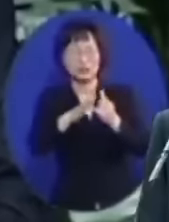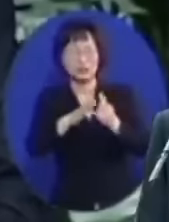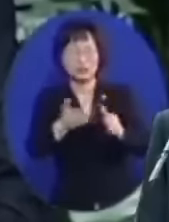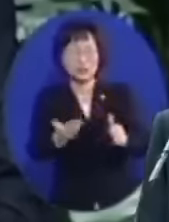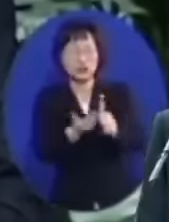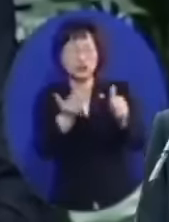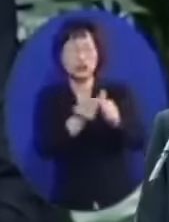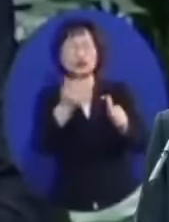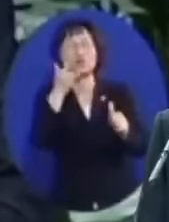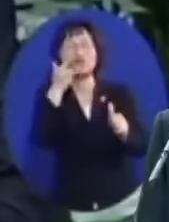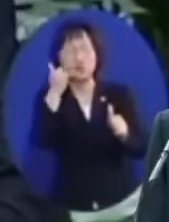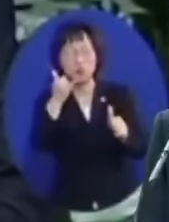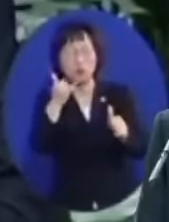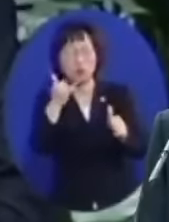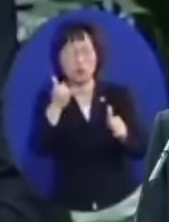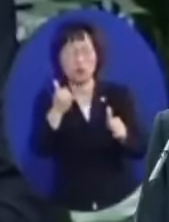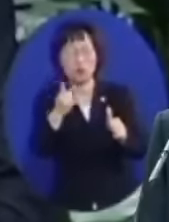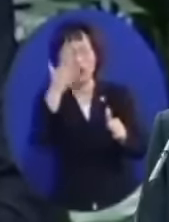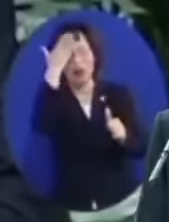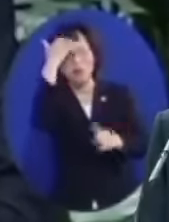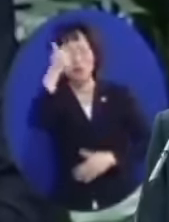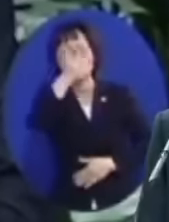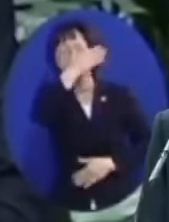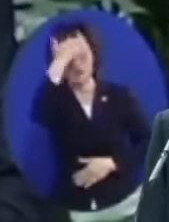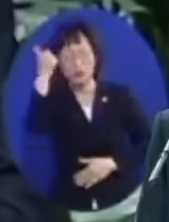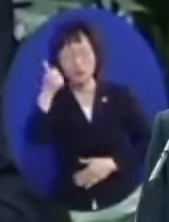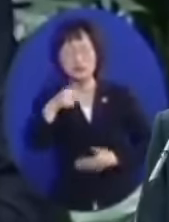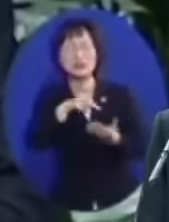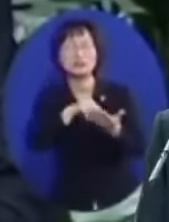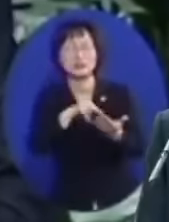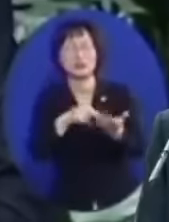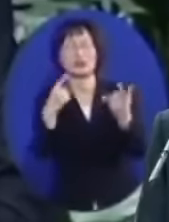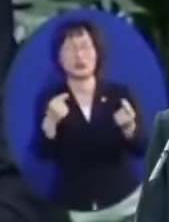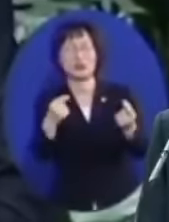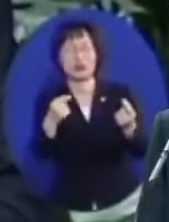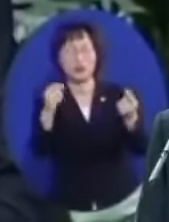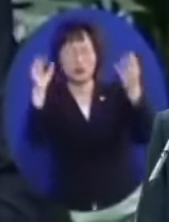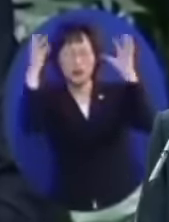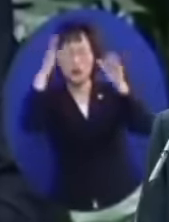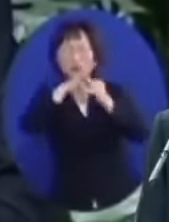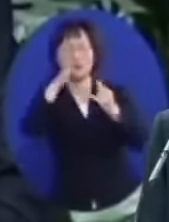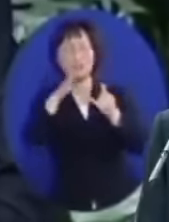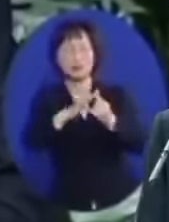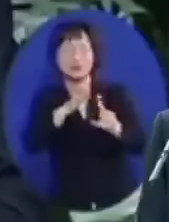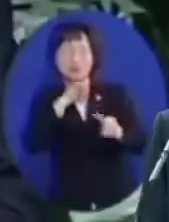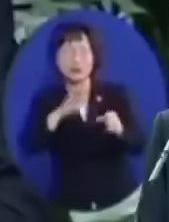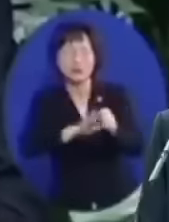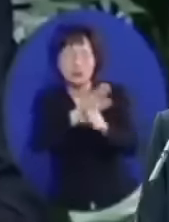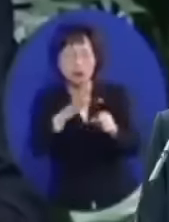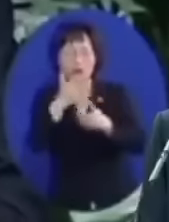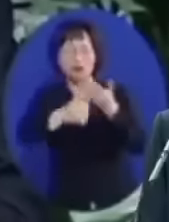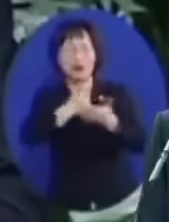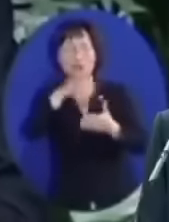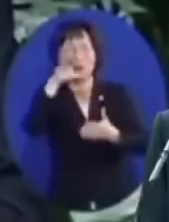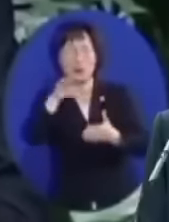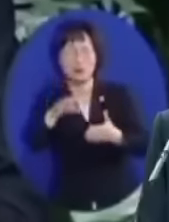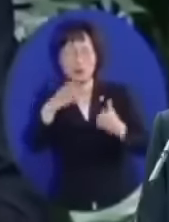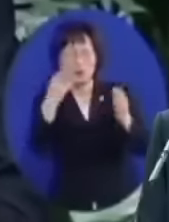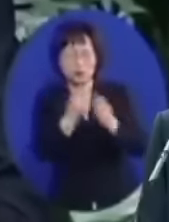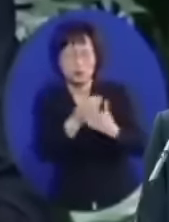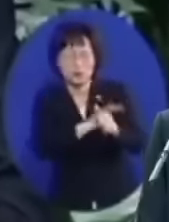부모요 할아버지 할머니입니다. 어린아이들을 참으로 사랑하고 하나님 앞에서 온전히 키워서